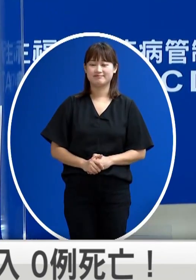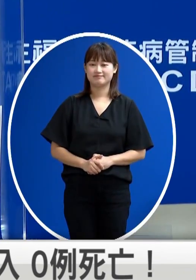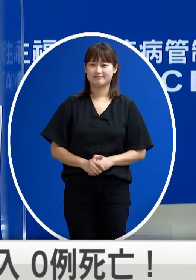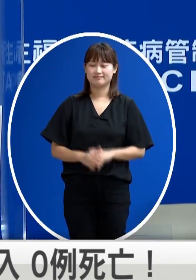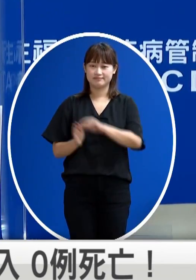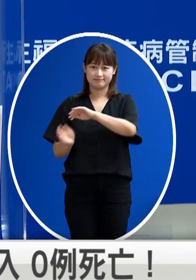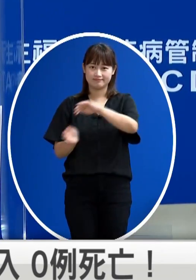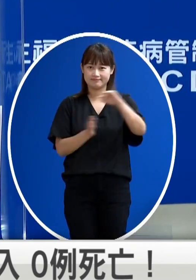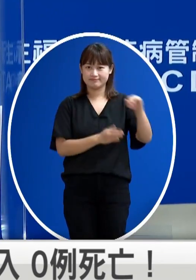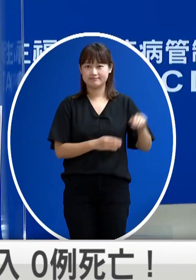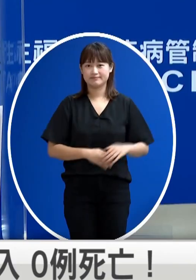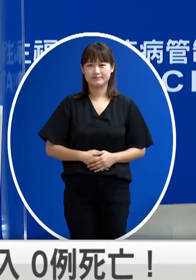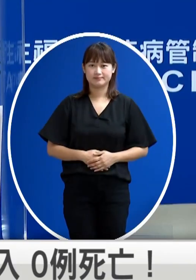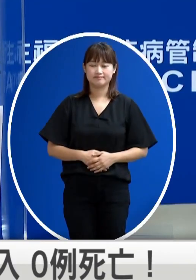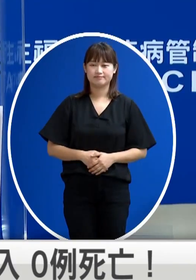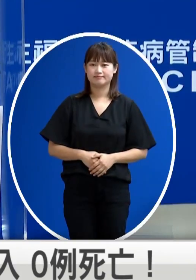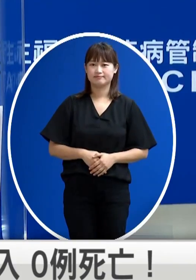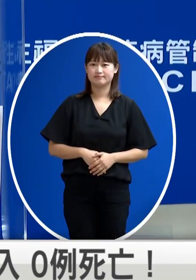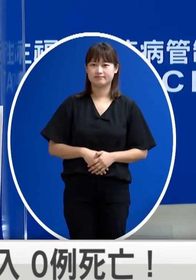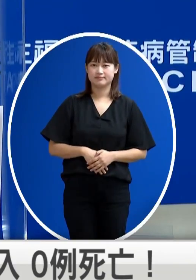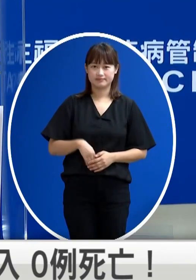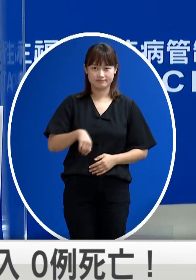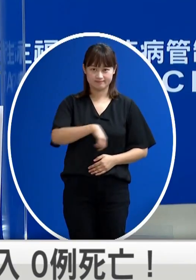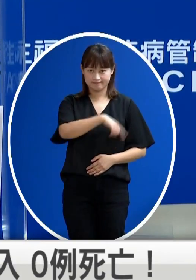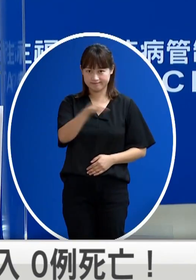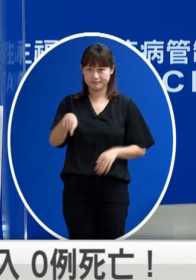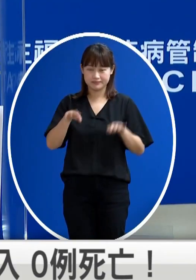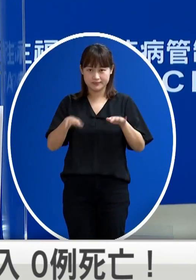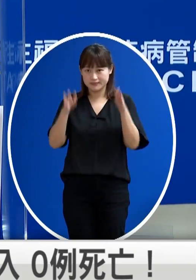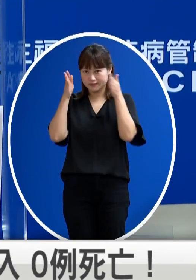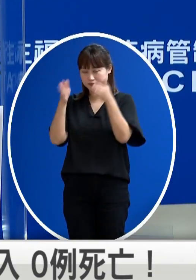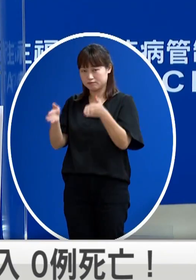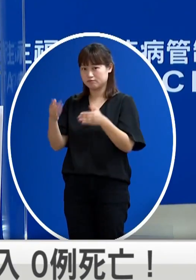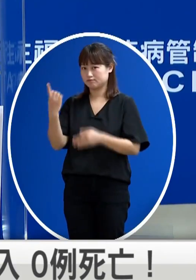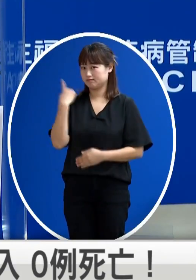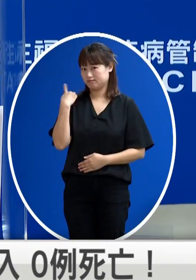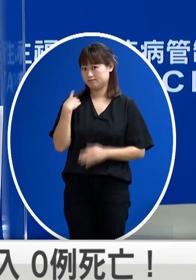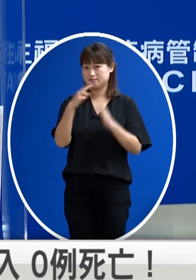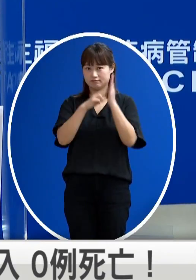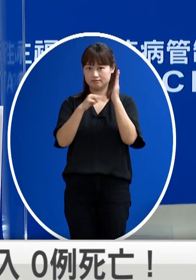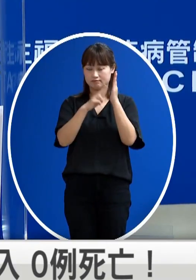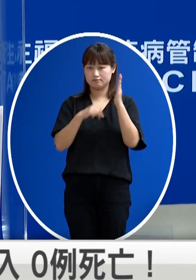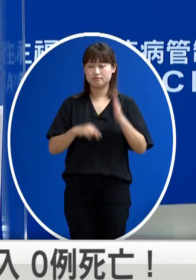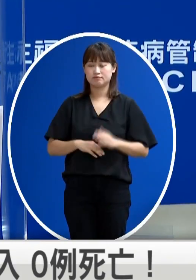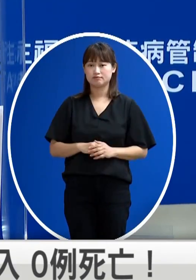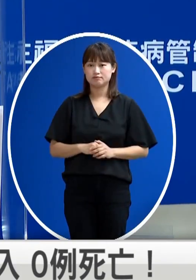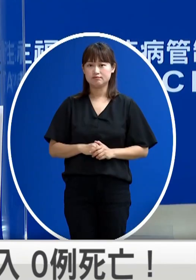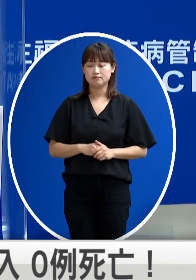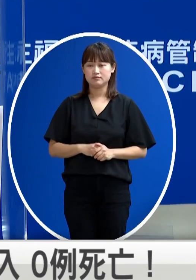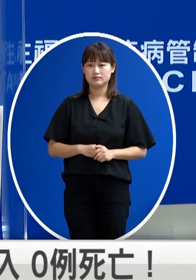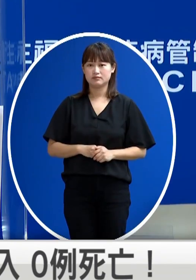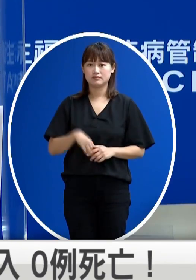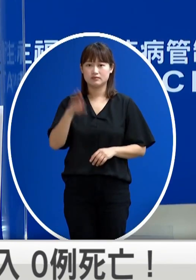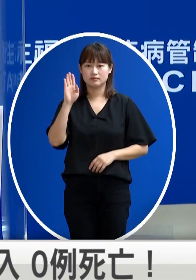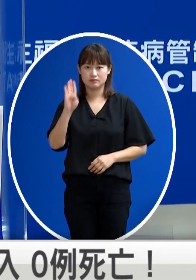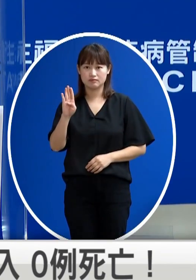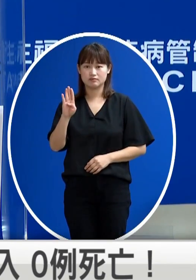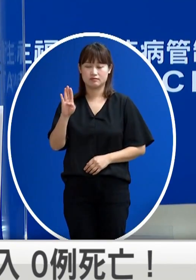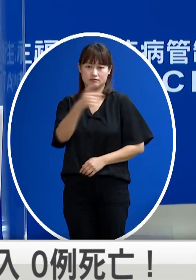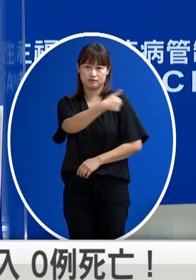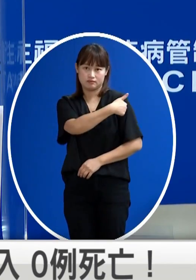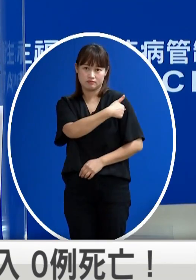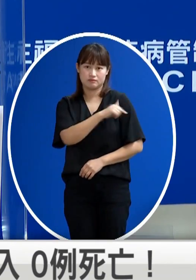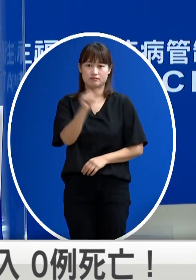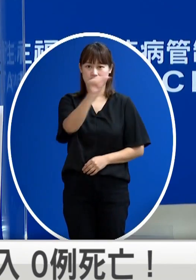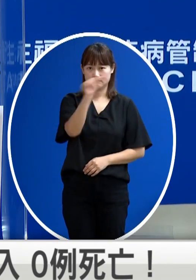那另外我们也针对昨天说明的，就是在 BNT 跟 AD 的部